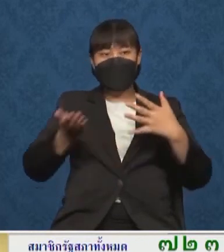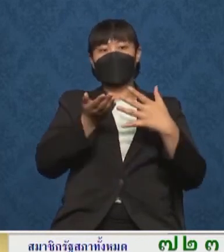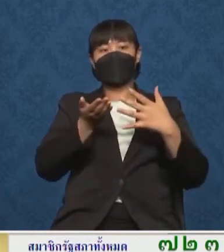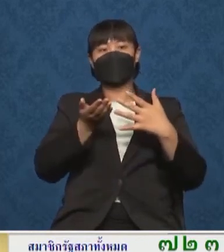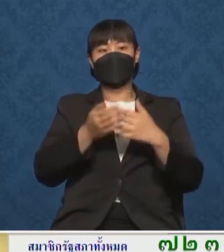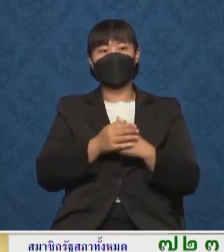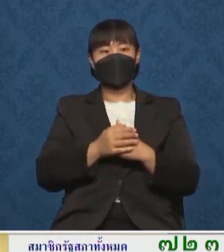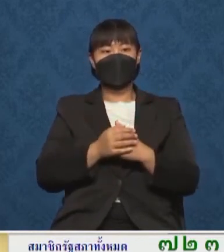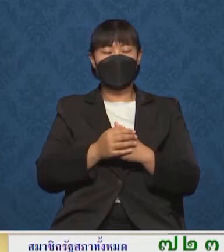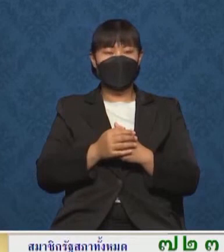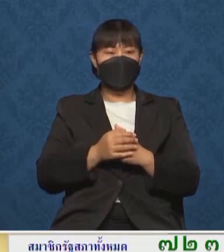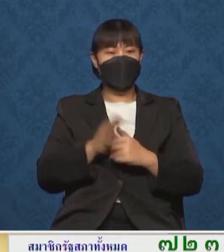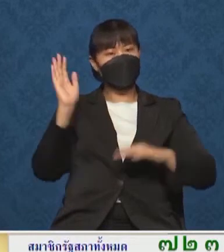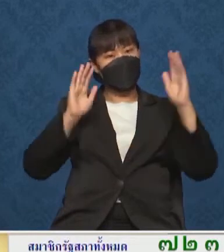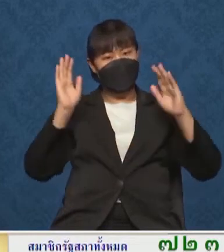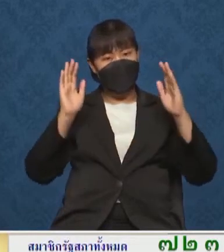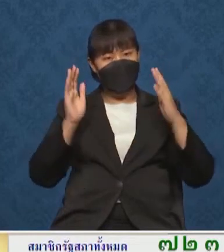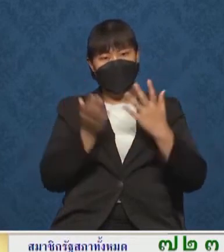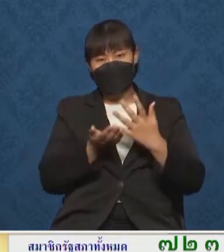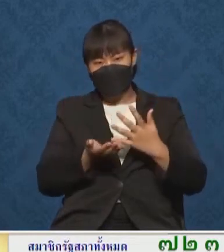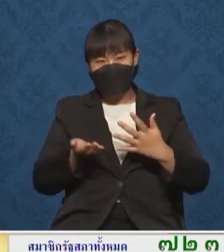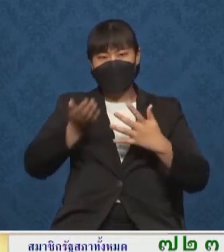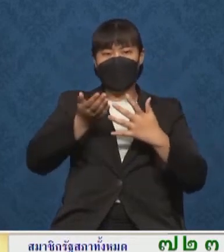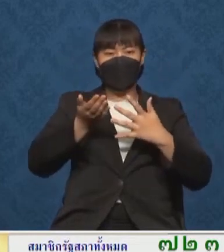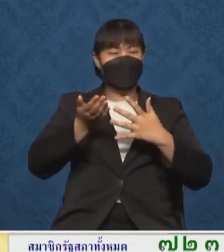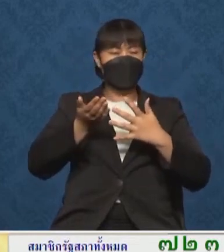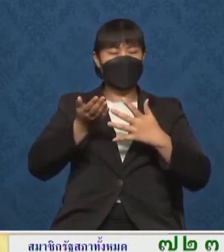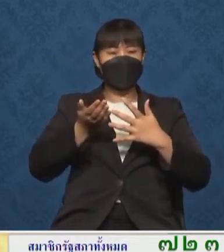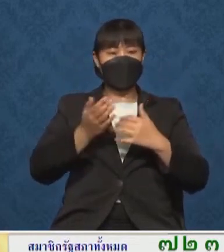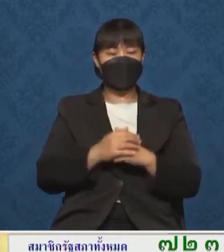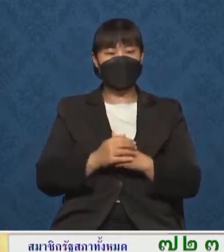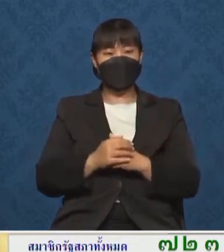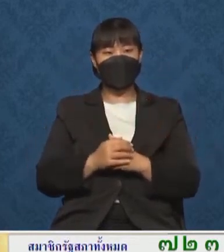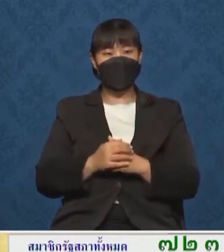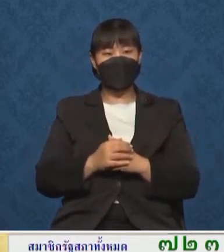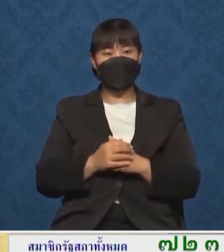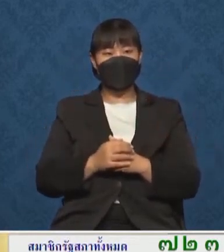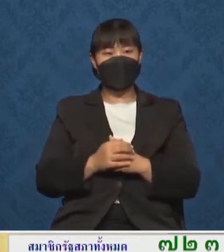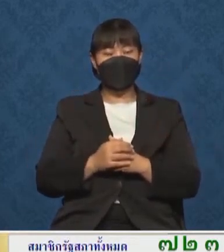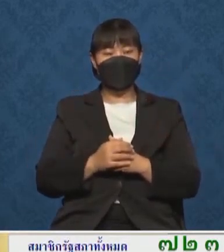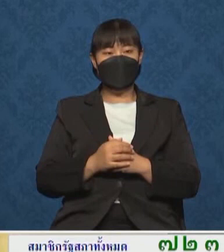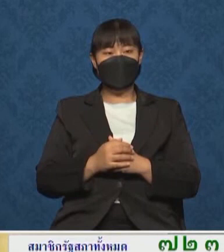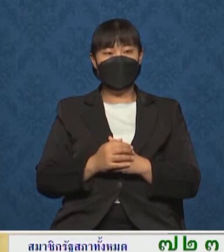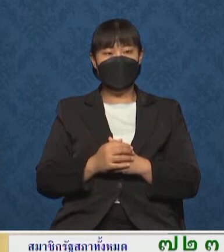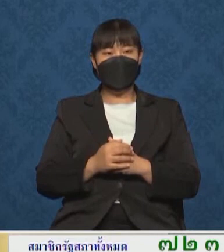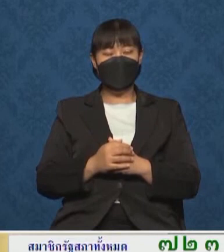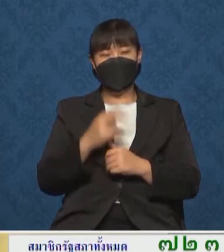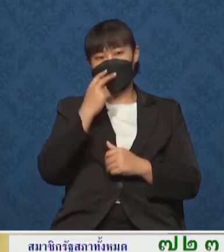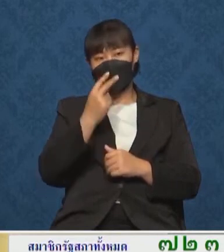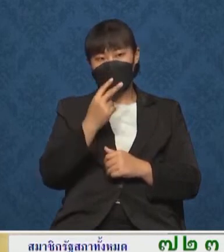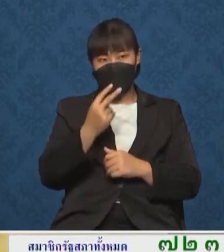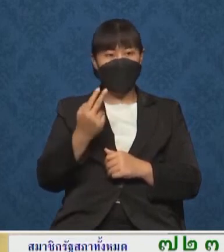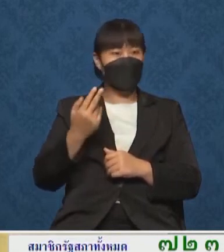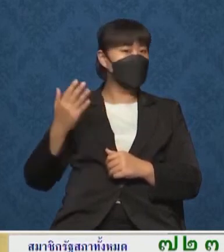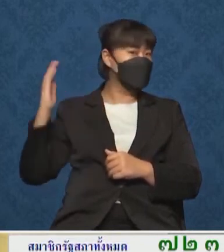ร่องนี่เป็นการตั้งเป้าหมายที่ต่ำมากนะครับและถ้าเราดูดัชนีประชาธิปไตยที่ผ่านมาเนี่ยเราก็จะพ